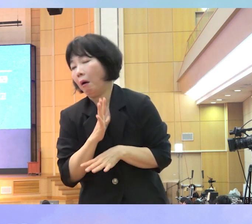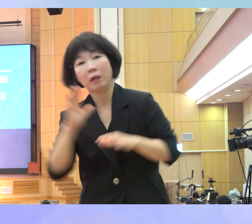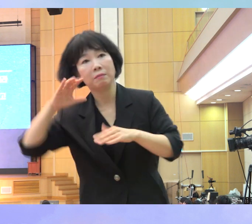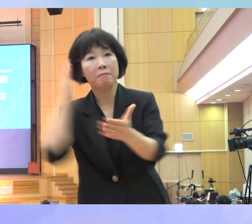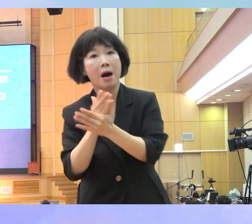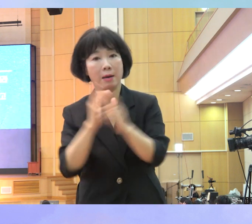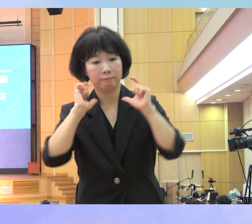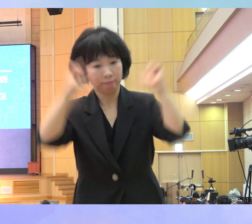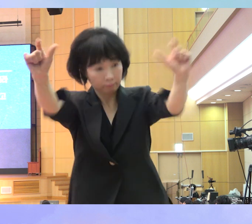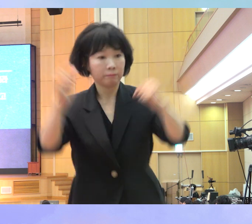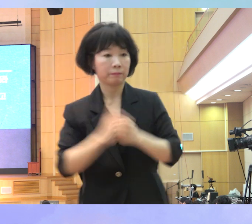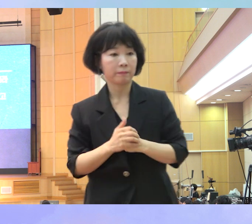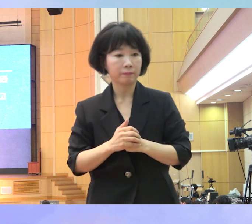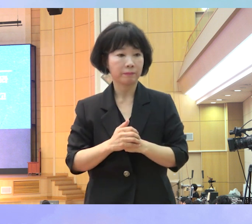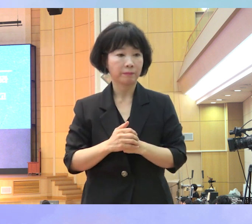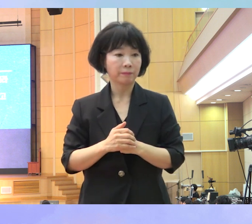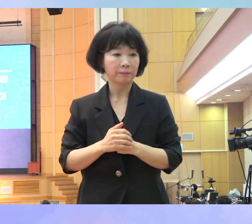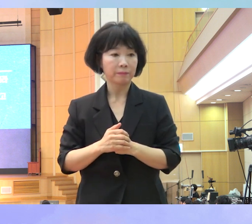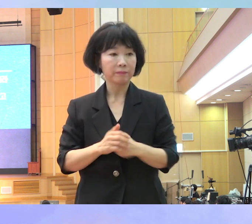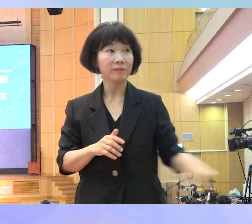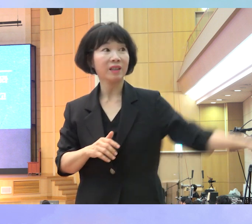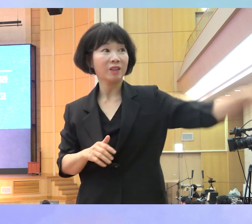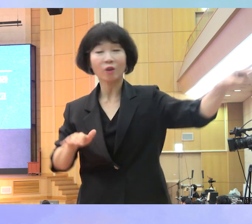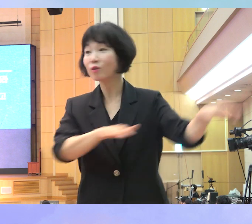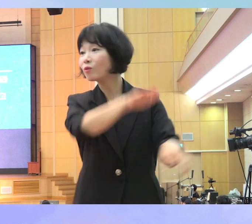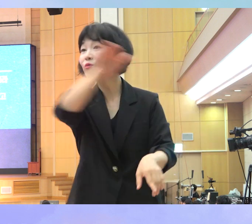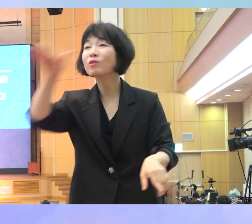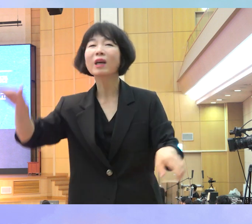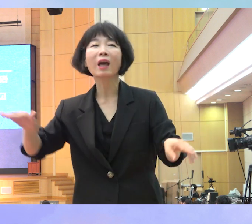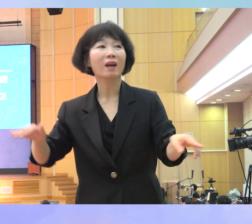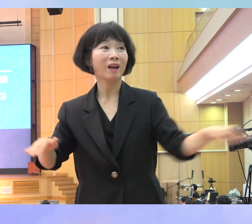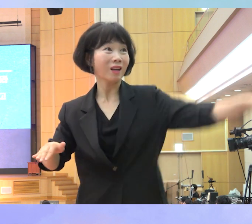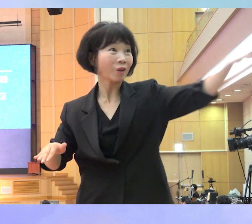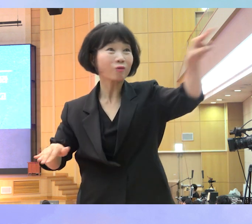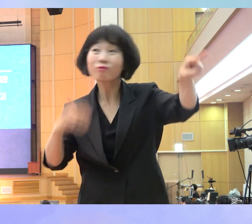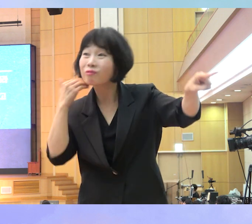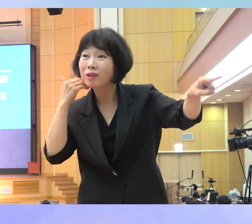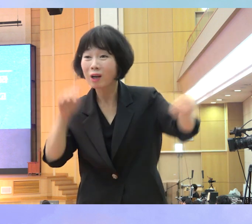말을 하죠. 그들은 우리의 뭐다? 밥이라는 거예요.